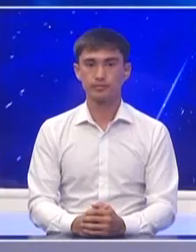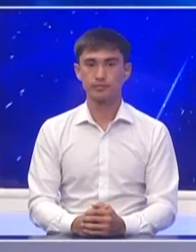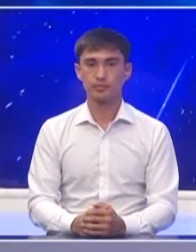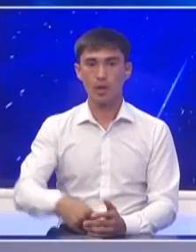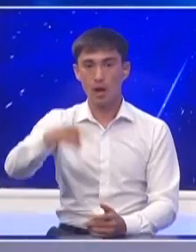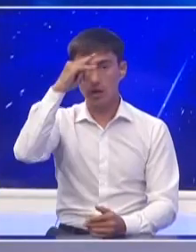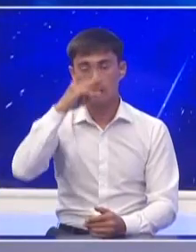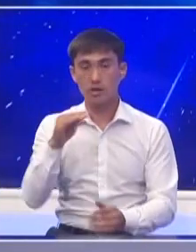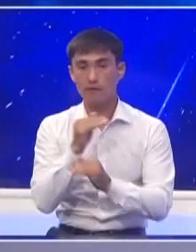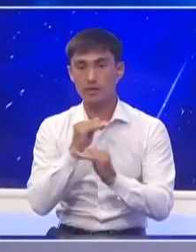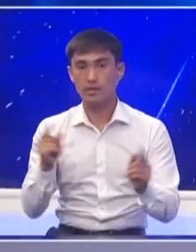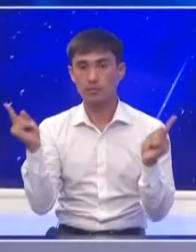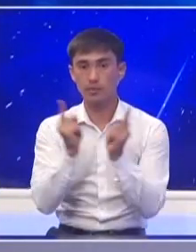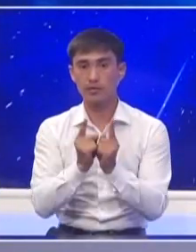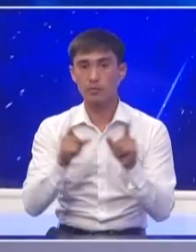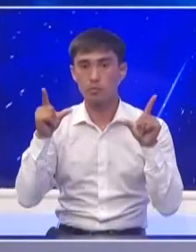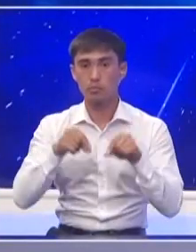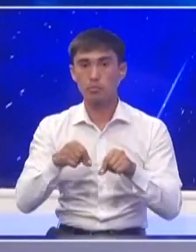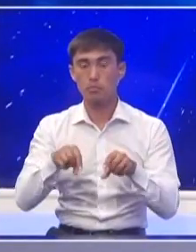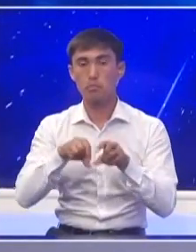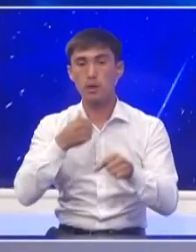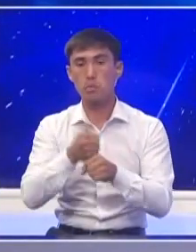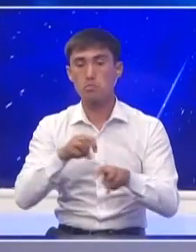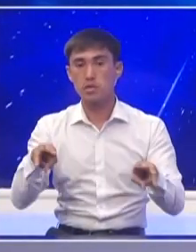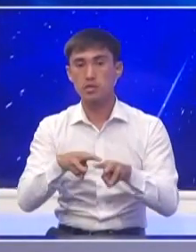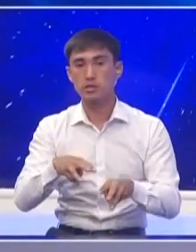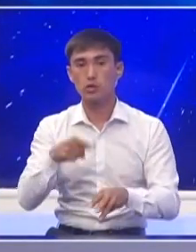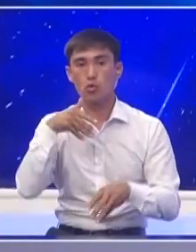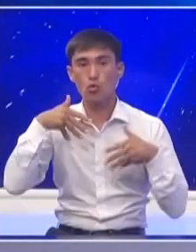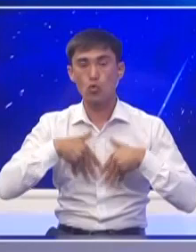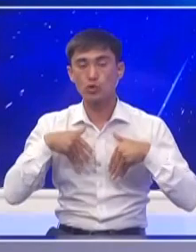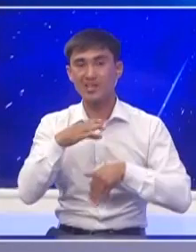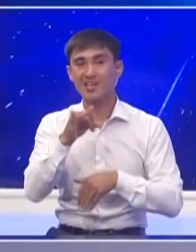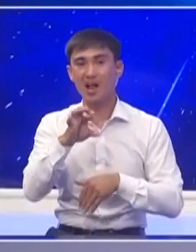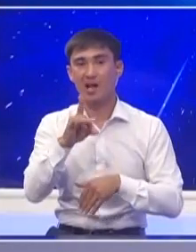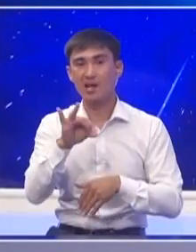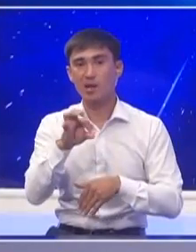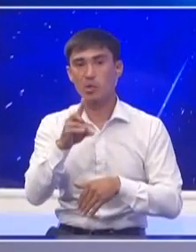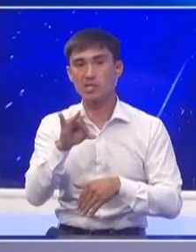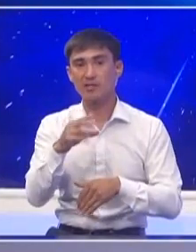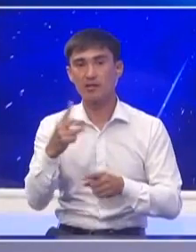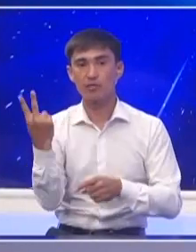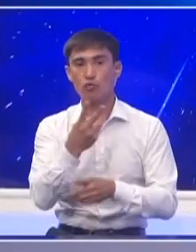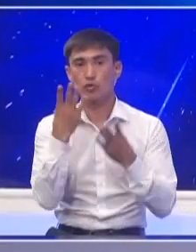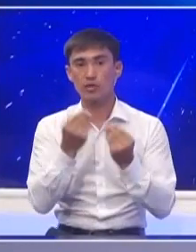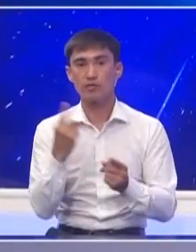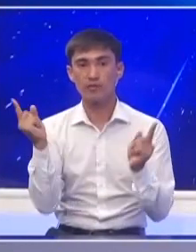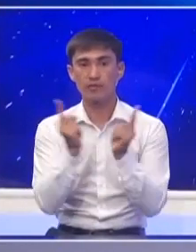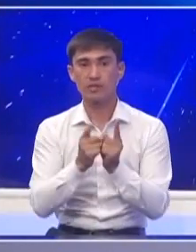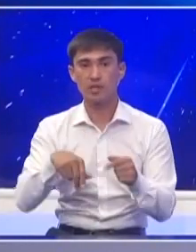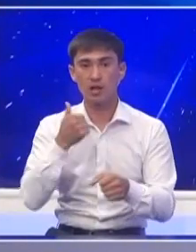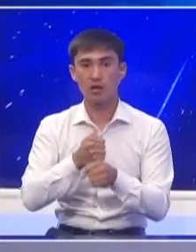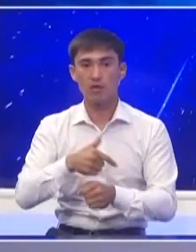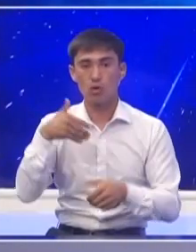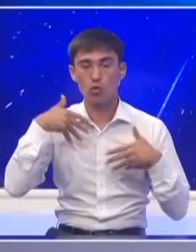В Казахстан с официальным визитом прибыл премьер-министр Грузии Ираклий Гарибашвили. В рамках двухдневного визита главы правительства